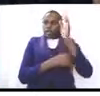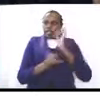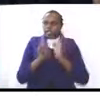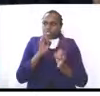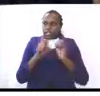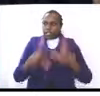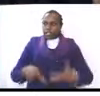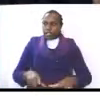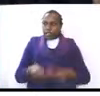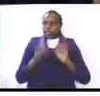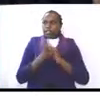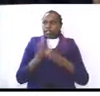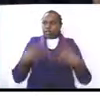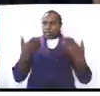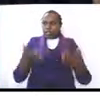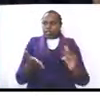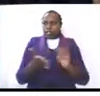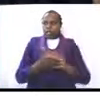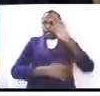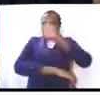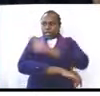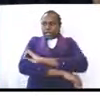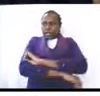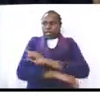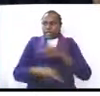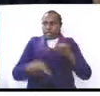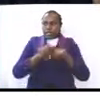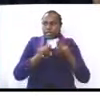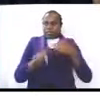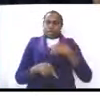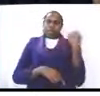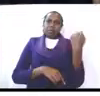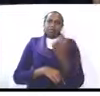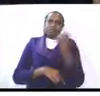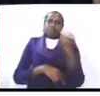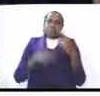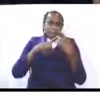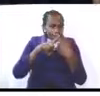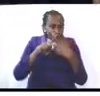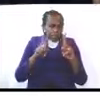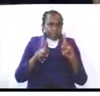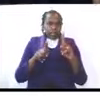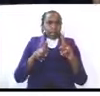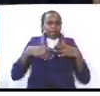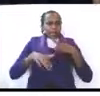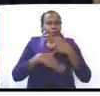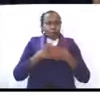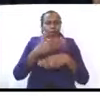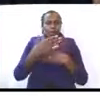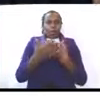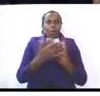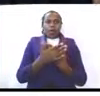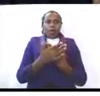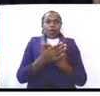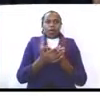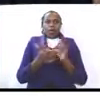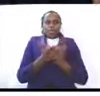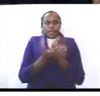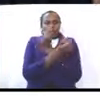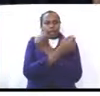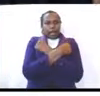haki atanipa siku ile. Wala si mimi tu, bali na watu wote pia